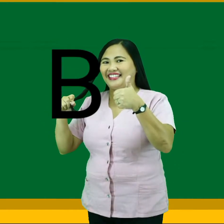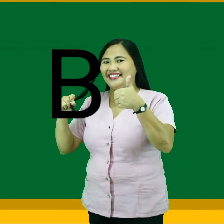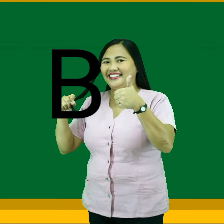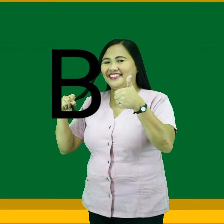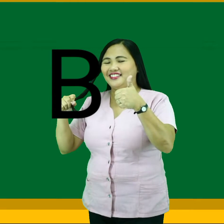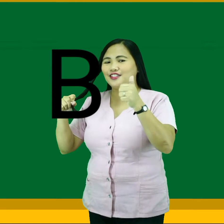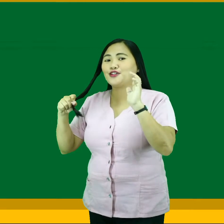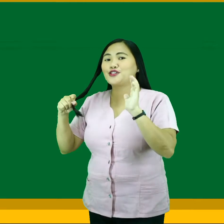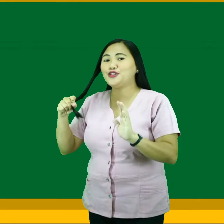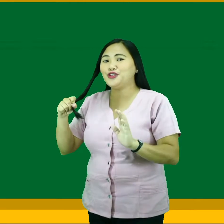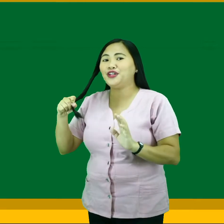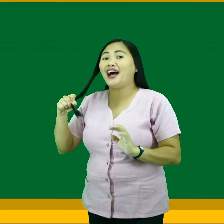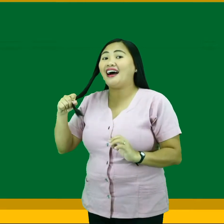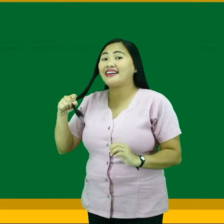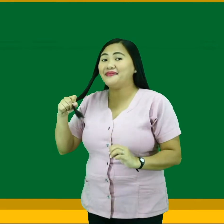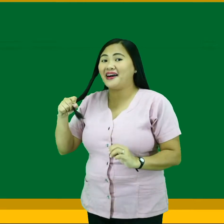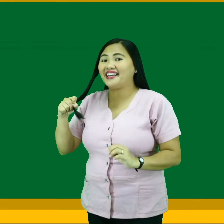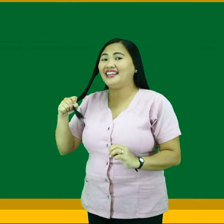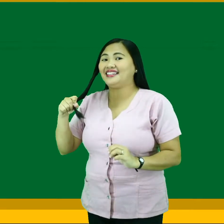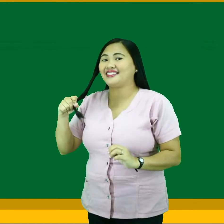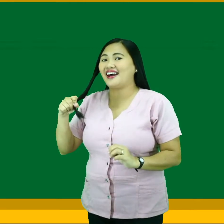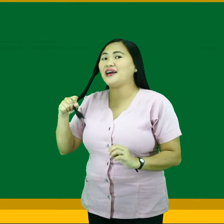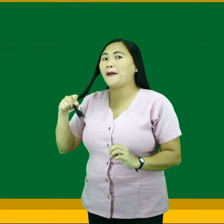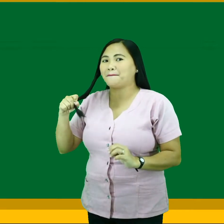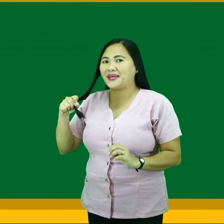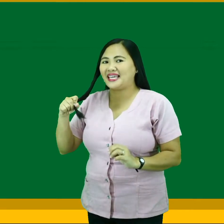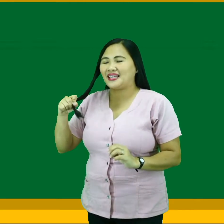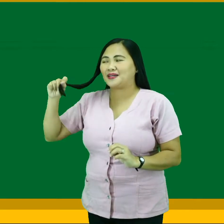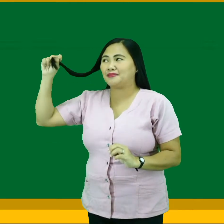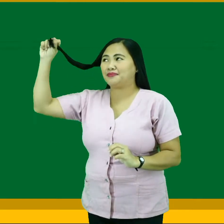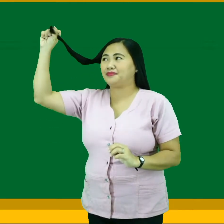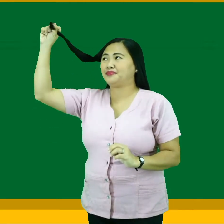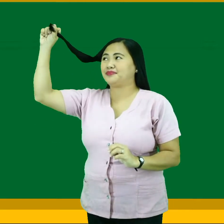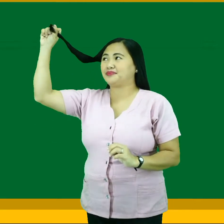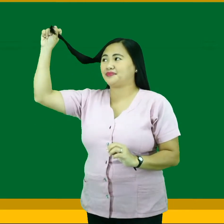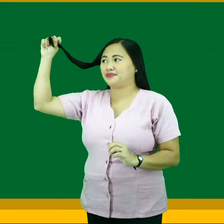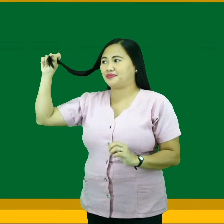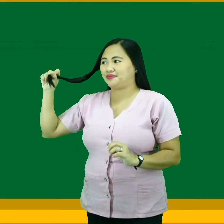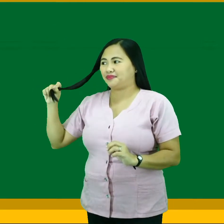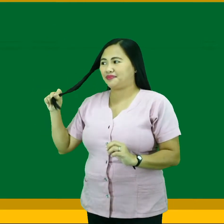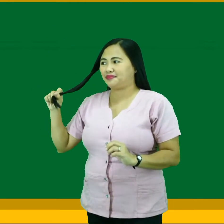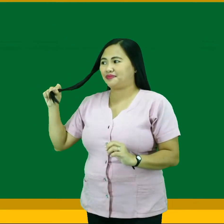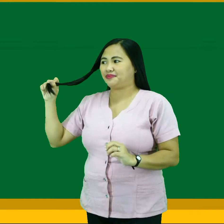Very good. Sunod ang gamay nga letrang B.